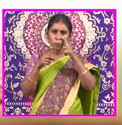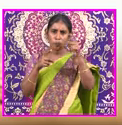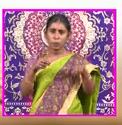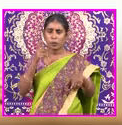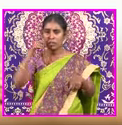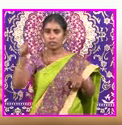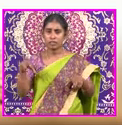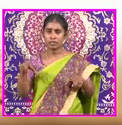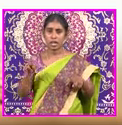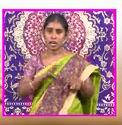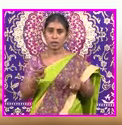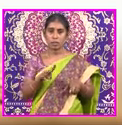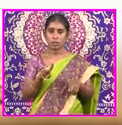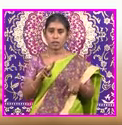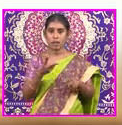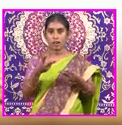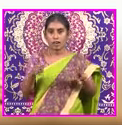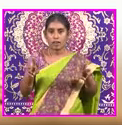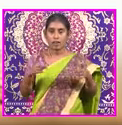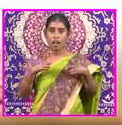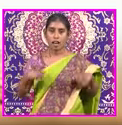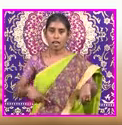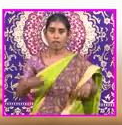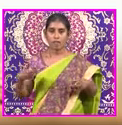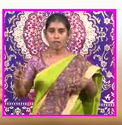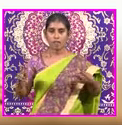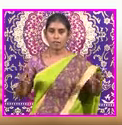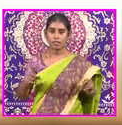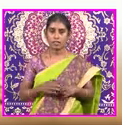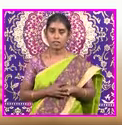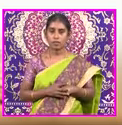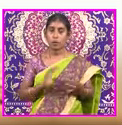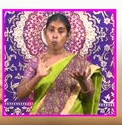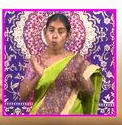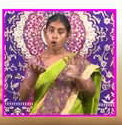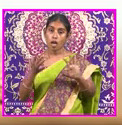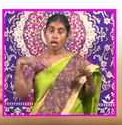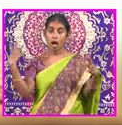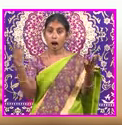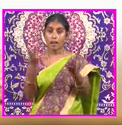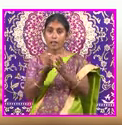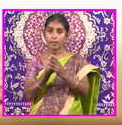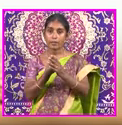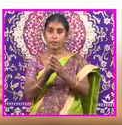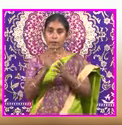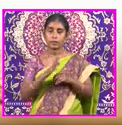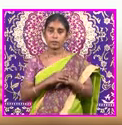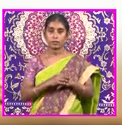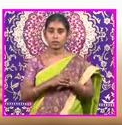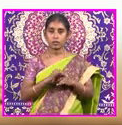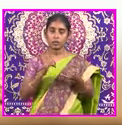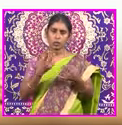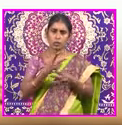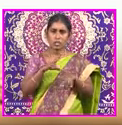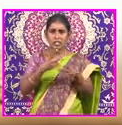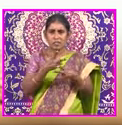இருவேறு மாணவிகள் இருவேறு பகுதிகளில் வசிக்கின்றனர். உலகத்தில் அனைத்து பகுதிகளிலும் அல்லது அனைத்து நாடுகளிலும்